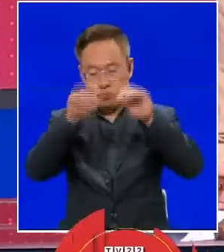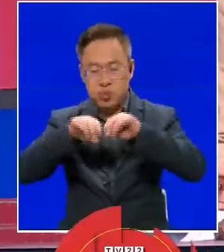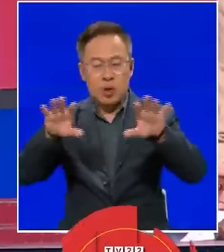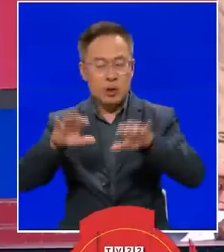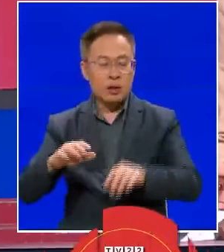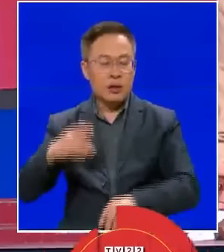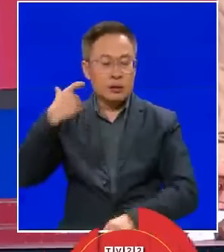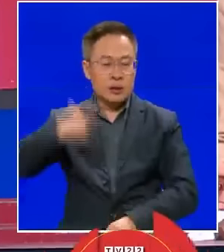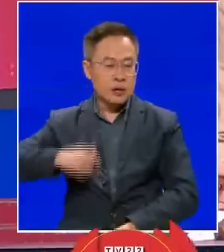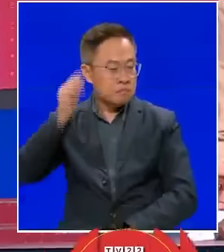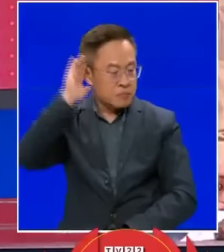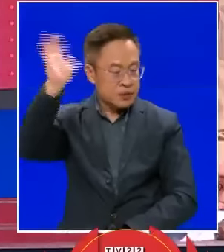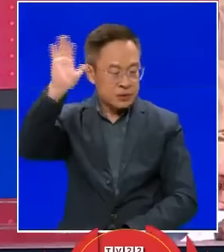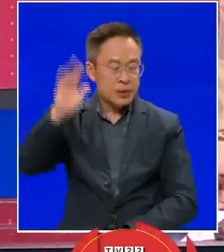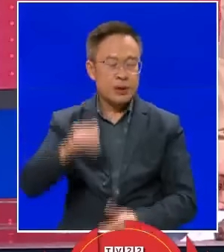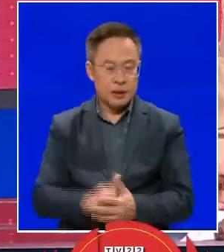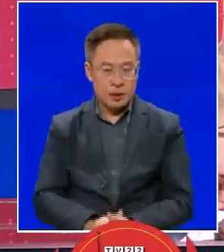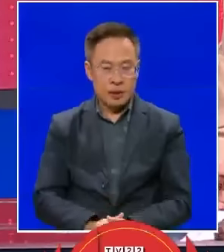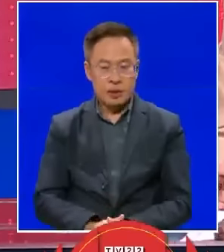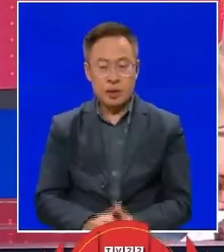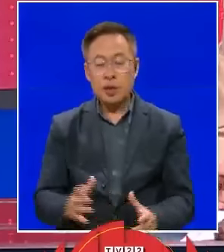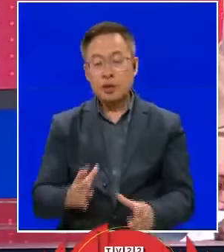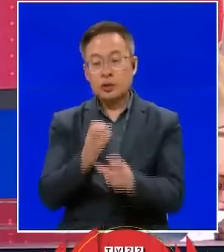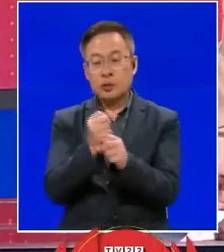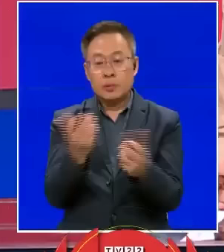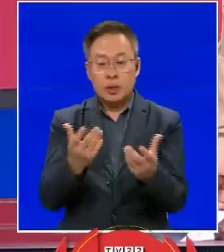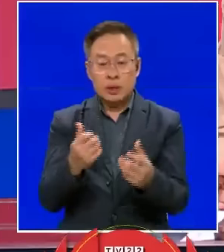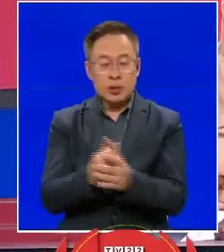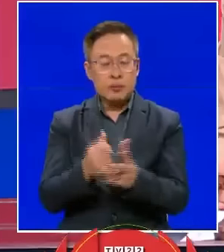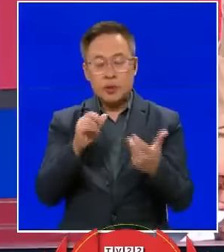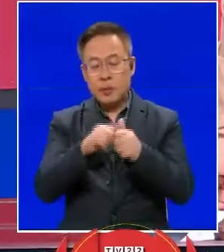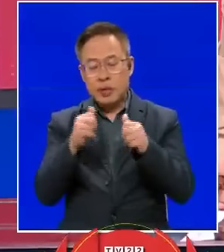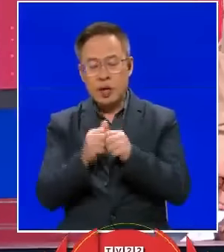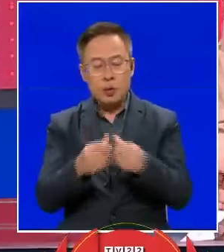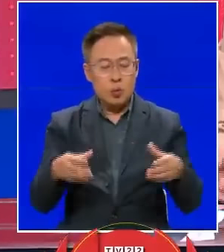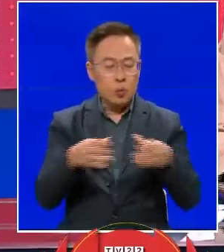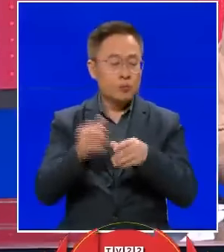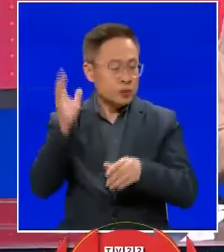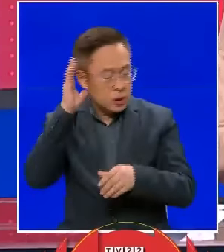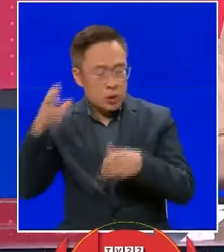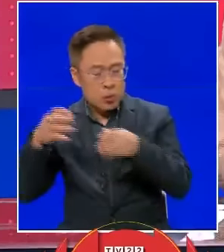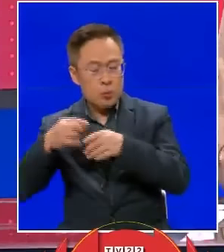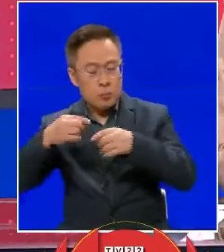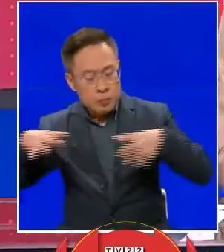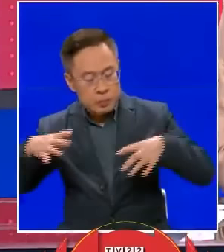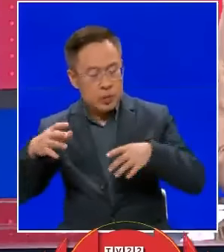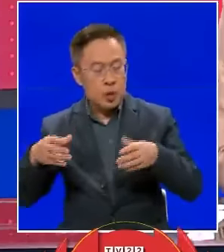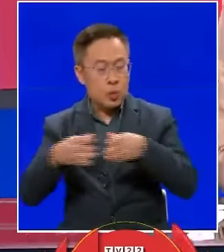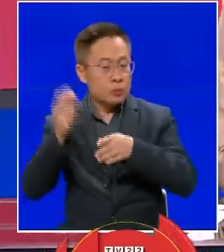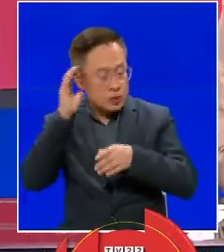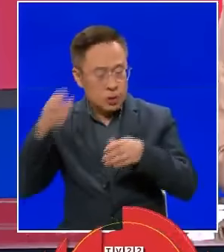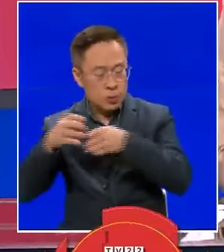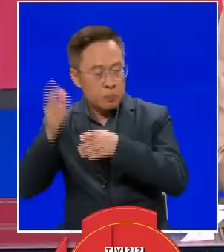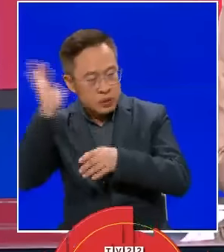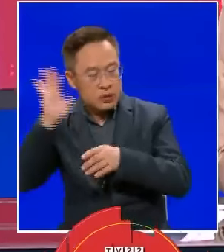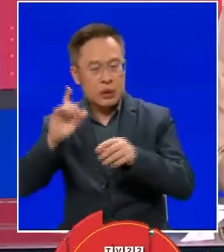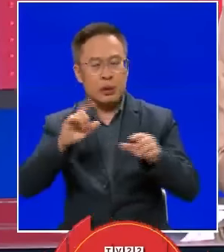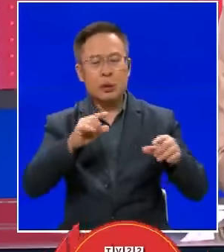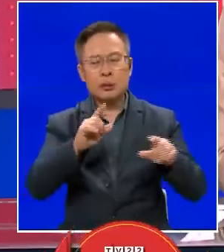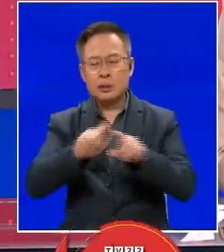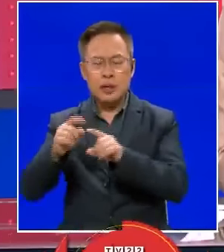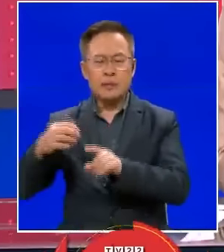บอกว่ามันเป็นประเด็นแน่นอนครับว่าทำออกมายังไงนะครับมันก็ต้องมีฝั่งที่เชื่อหรือไม่เชื่อขนาดที่ว่าเรื่องการผ่าเนี่ยตอนแรกท่ารัฐมนตรีว่า